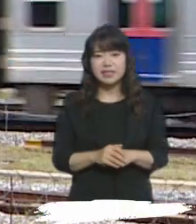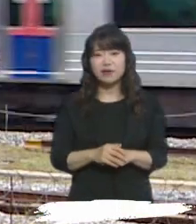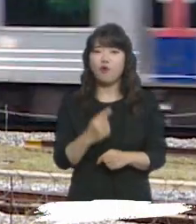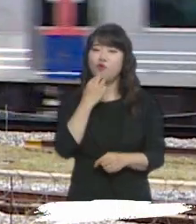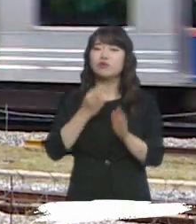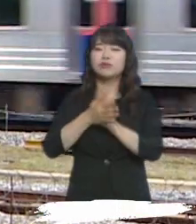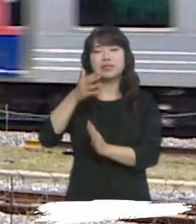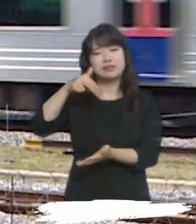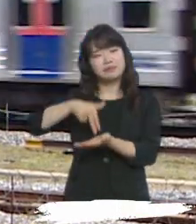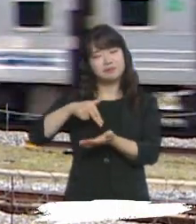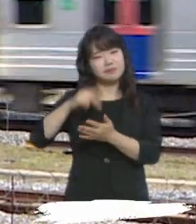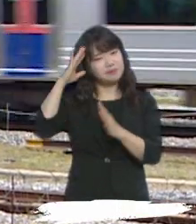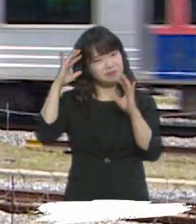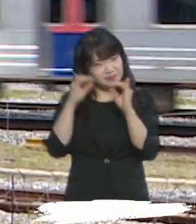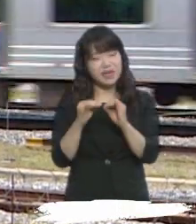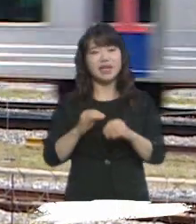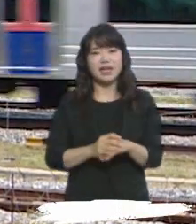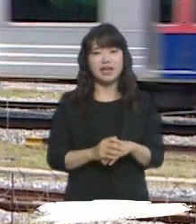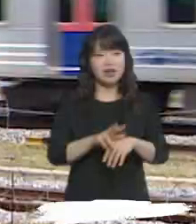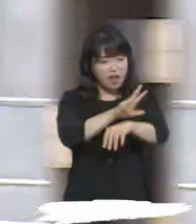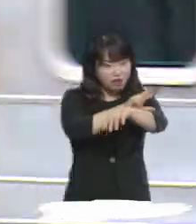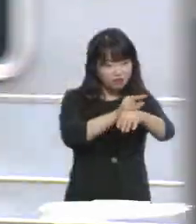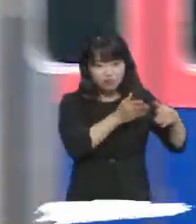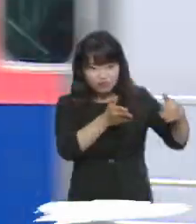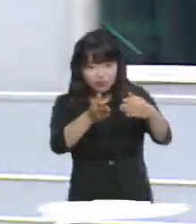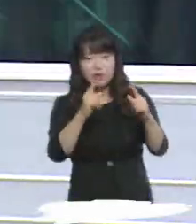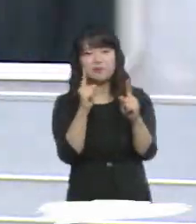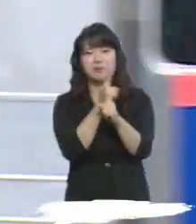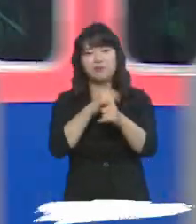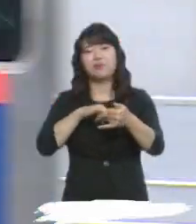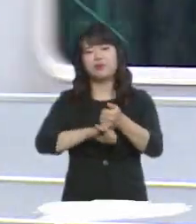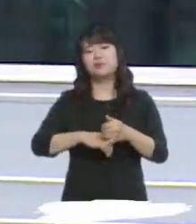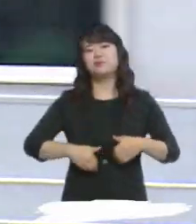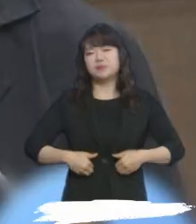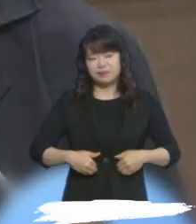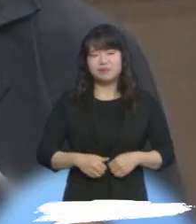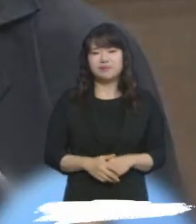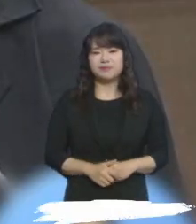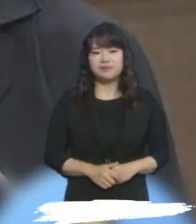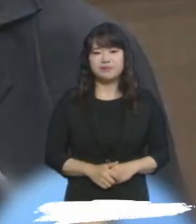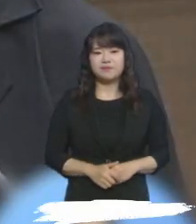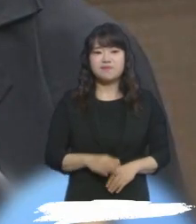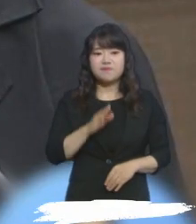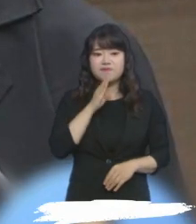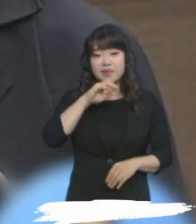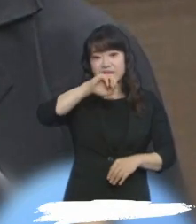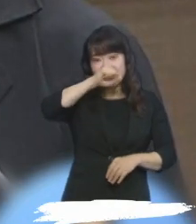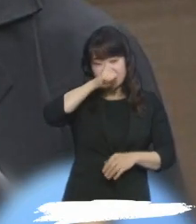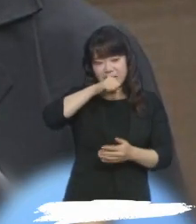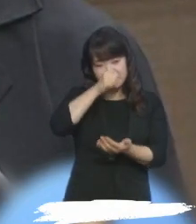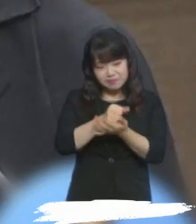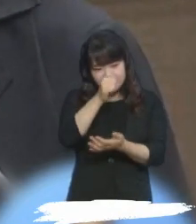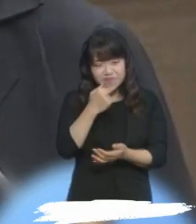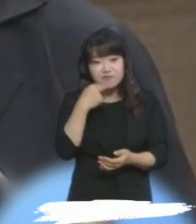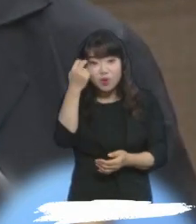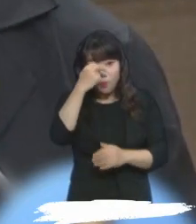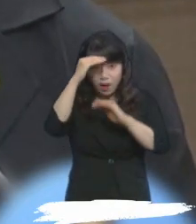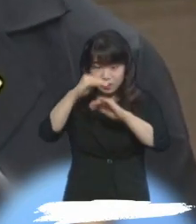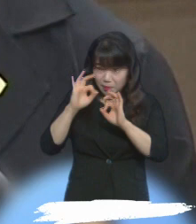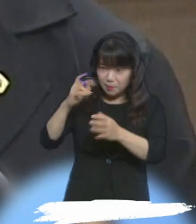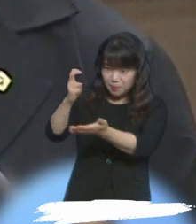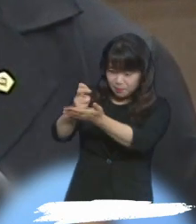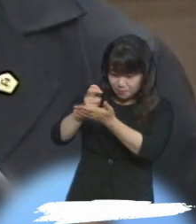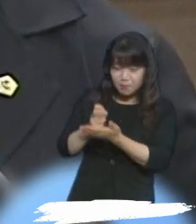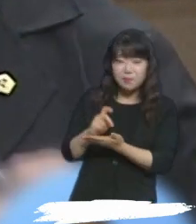시장도 마찬가지입니다. 노선 조정이 필요한 상황이라고 했습니다. 그 예타 지침에 따르면은